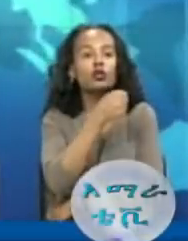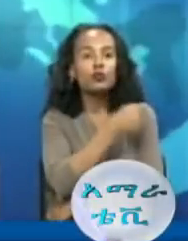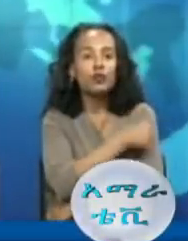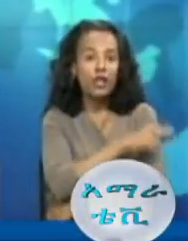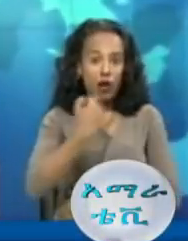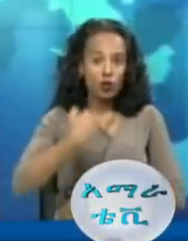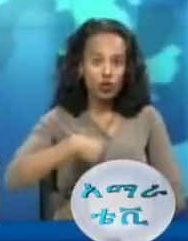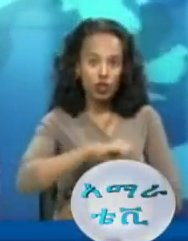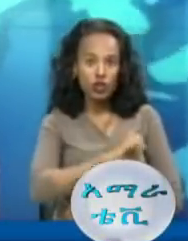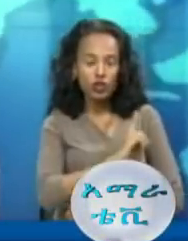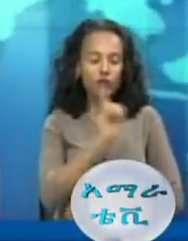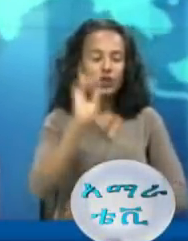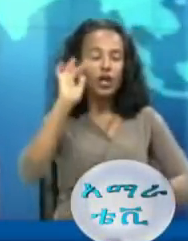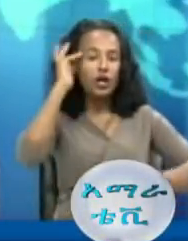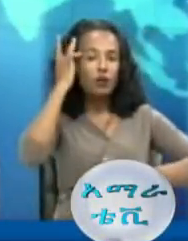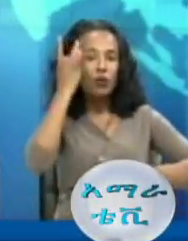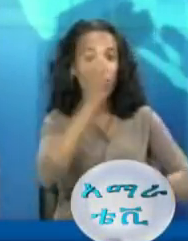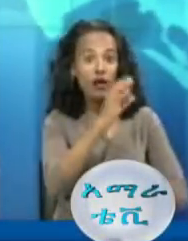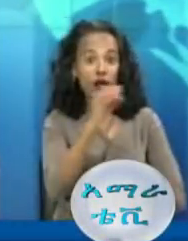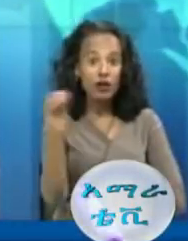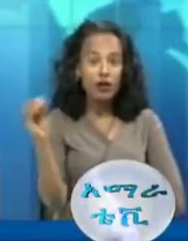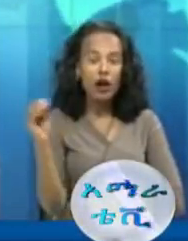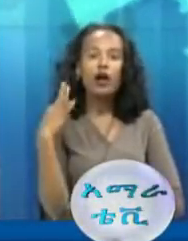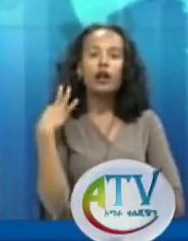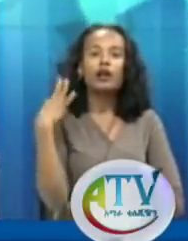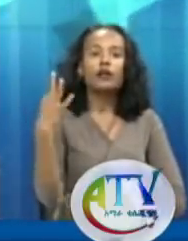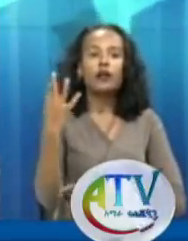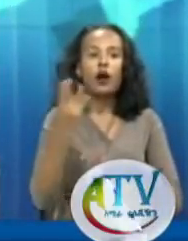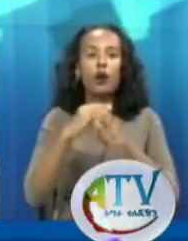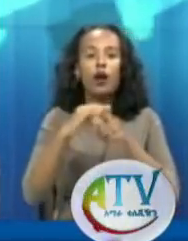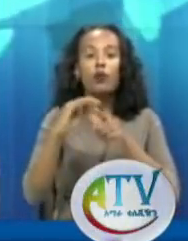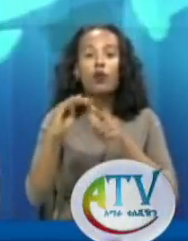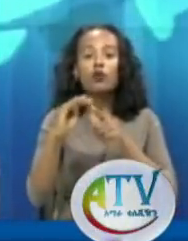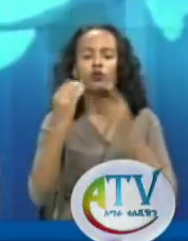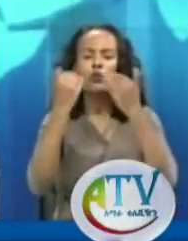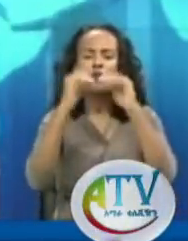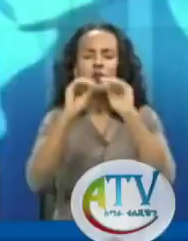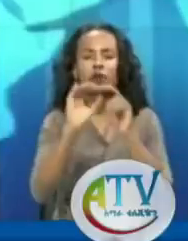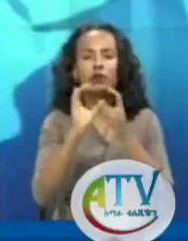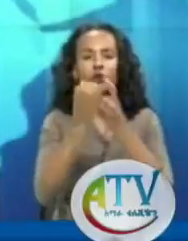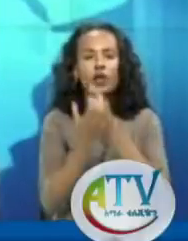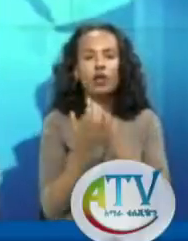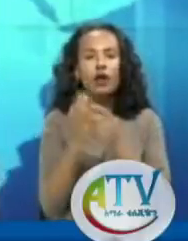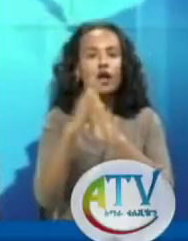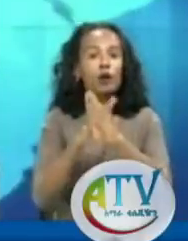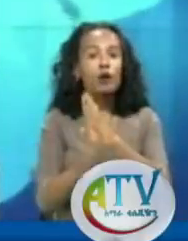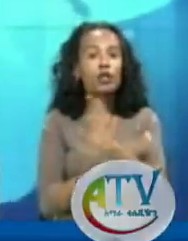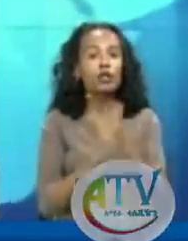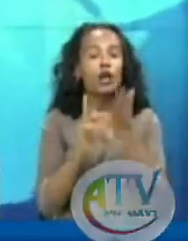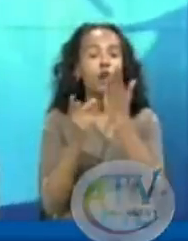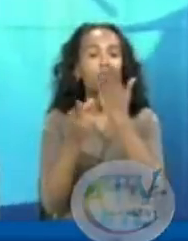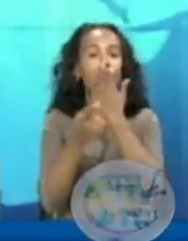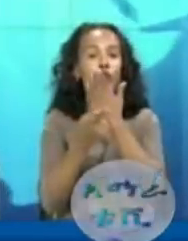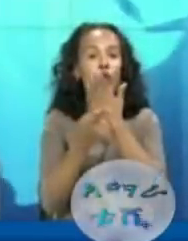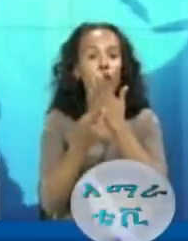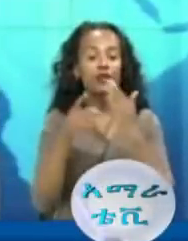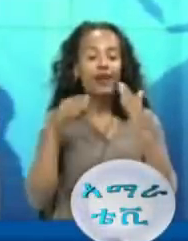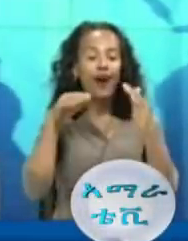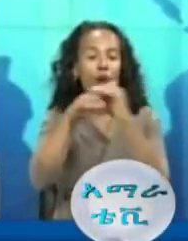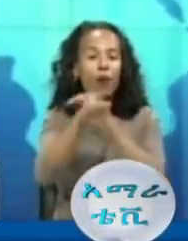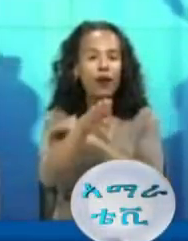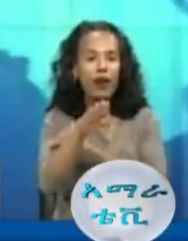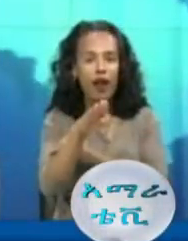ሆስፒታሎቻችንን ለሕሙማንና ለጤና ባለሙያዎች በሚመጥን መልኩ የማሻሻይ ፕሮግራም